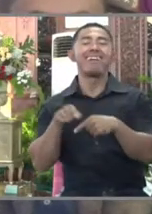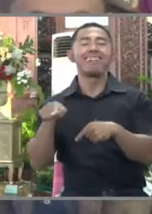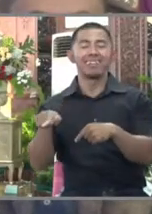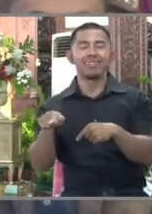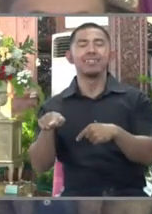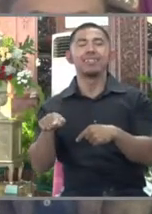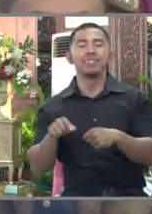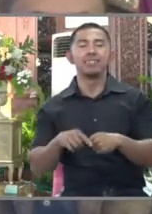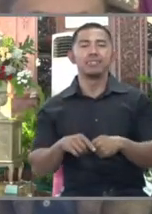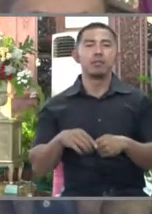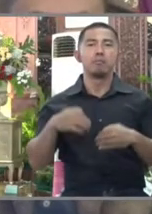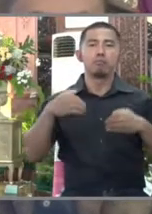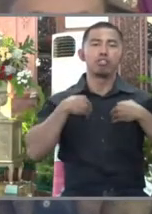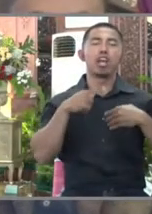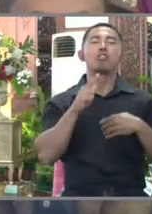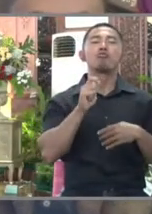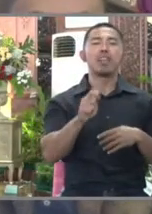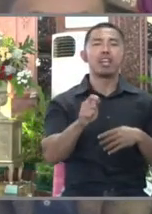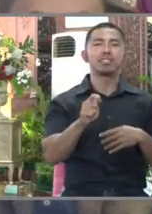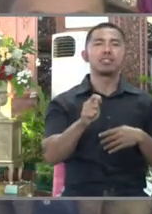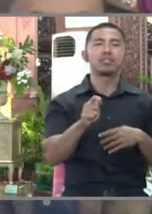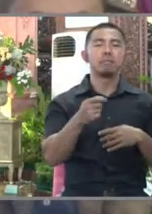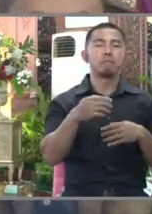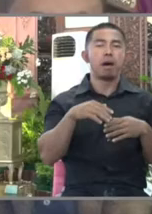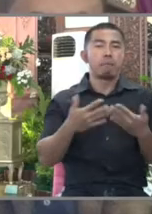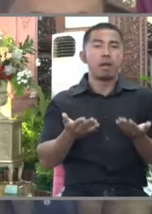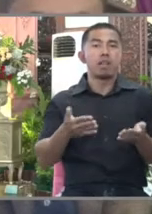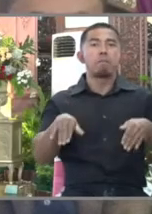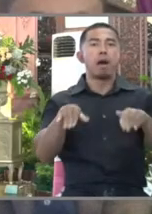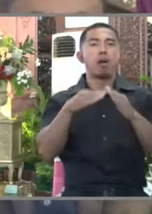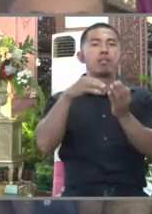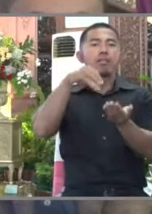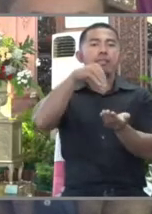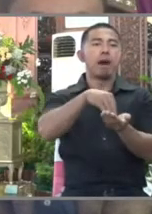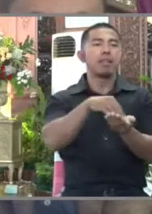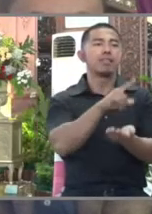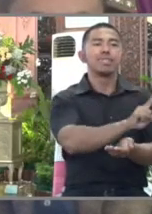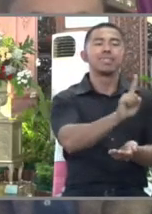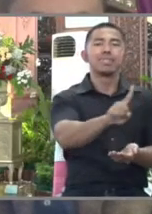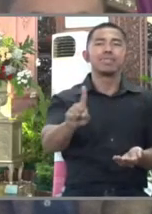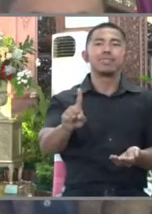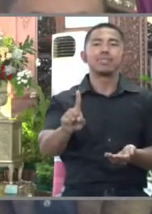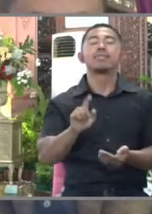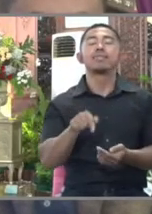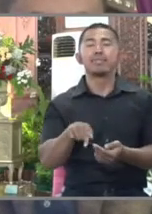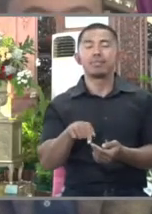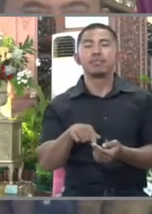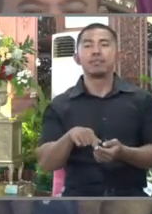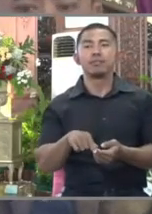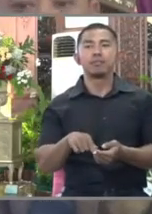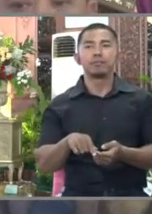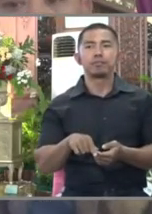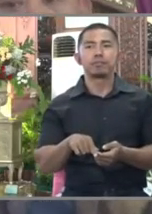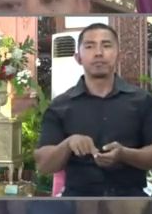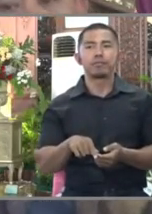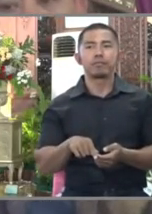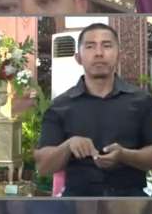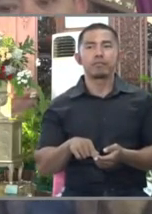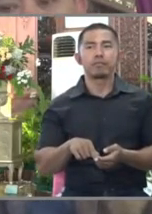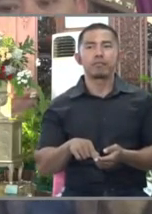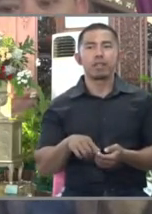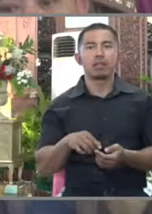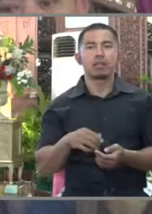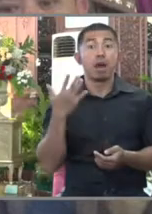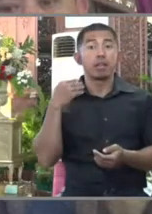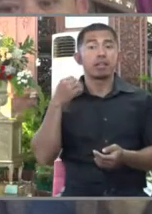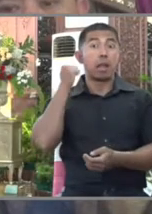juga punya tugas bagaimana membangun dapilnya masing-masing. Karena itu waktu kampanye